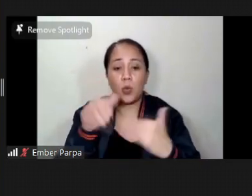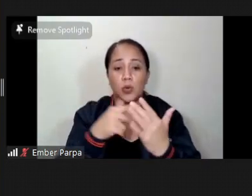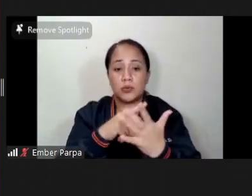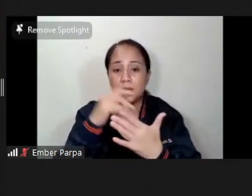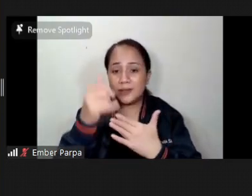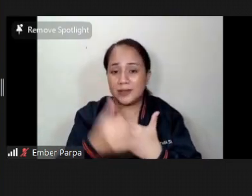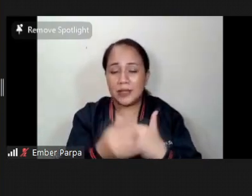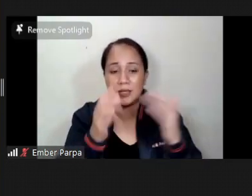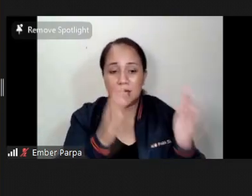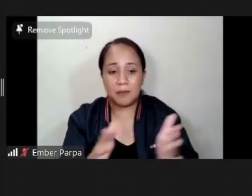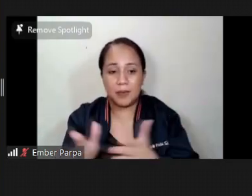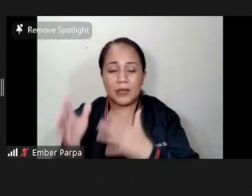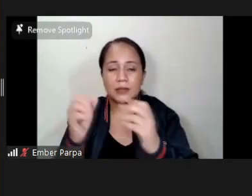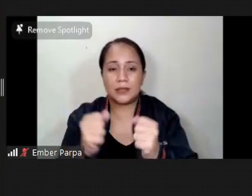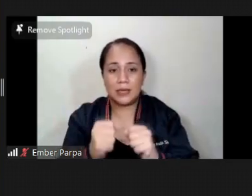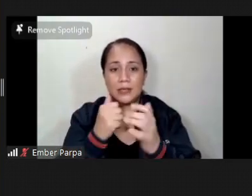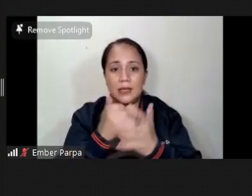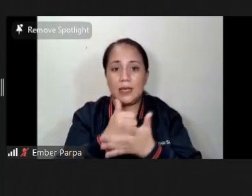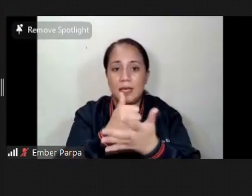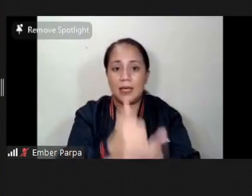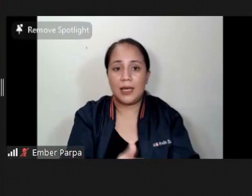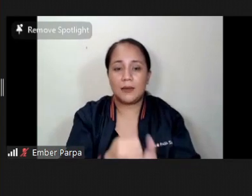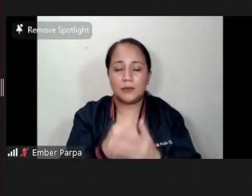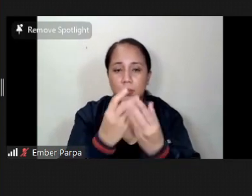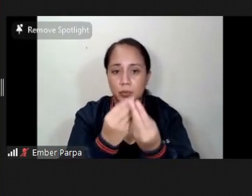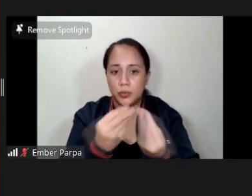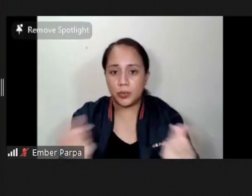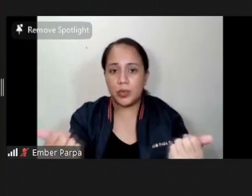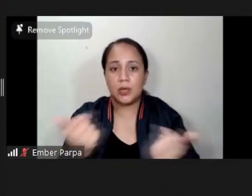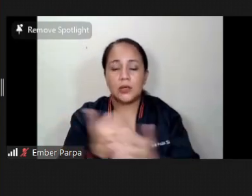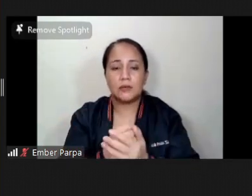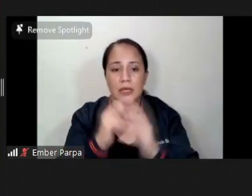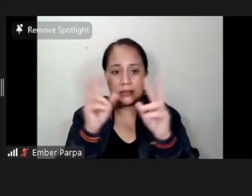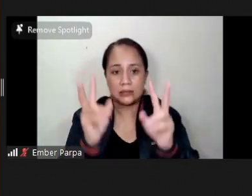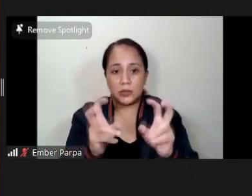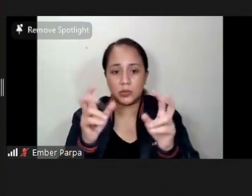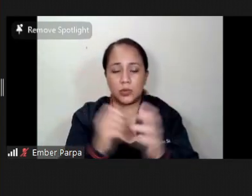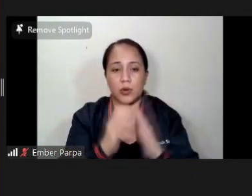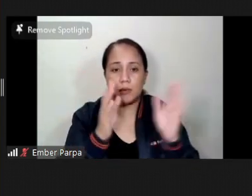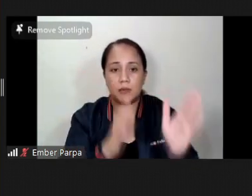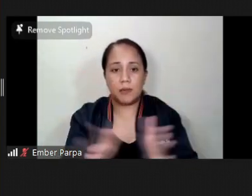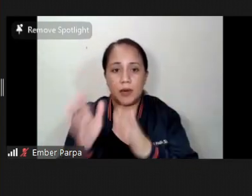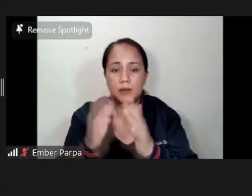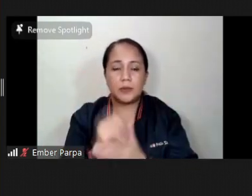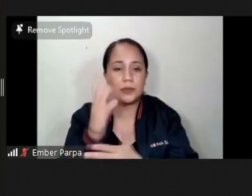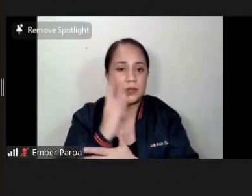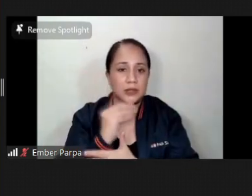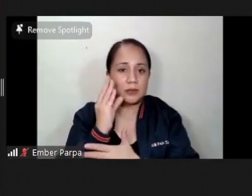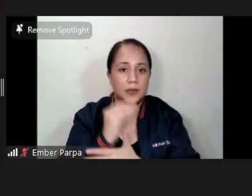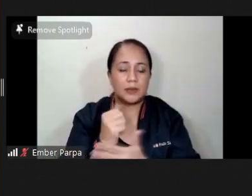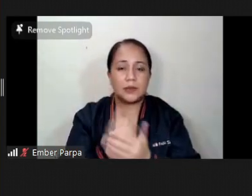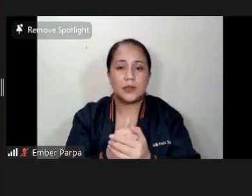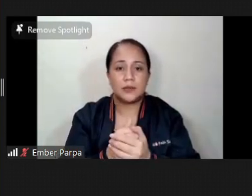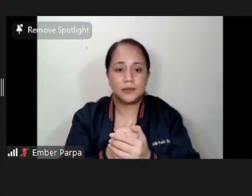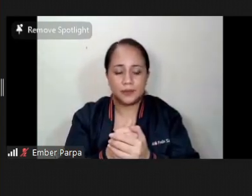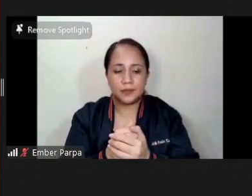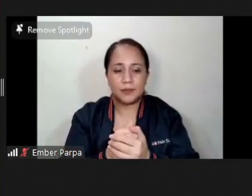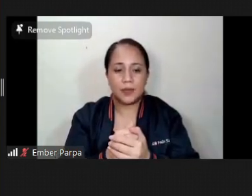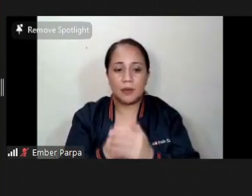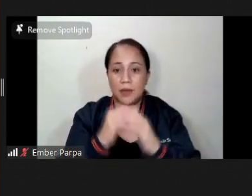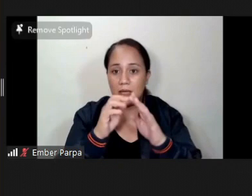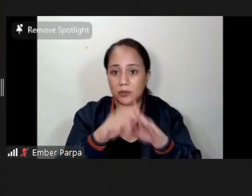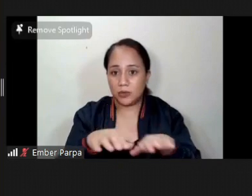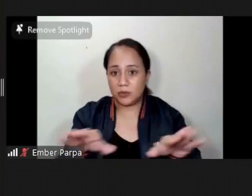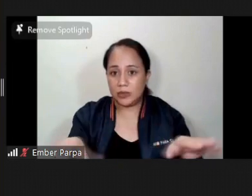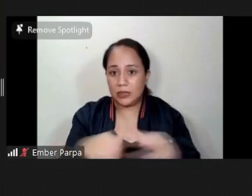plano na ito ay makakatulong upang masolusyonan ang mga issues o problema na kinakaharap naming mga bata. Dapat po